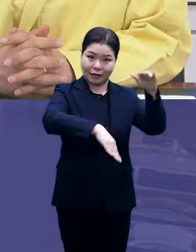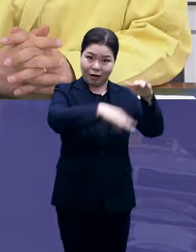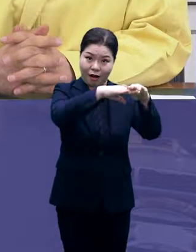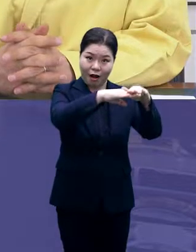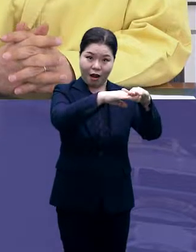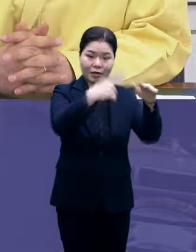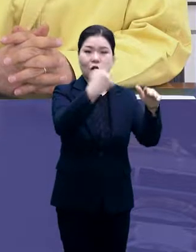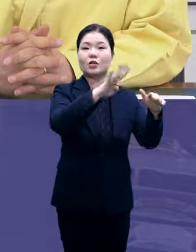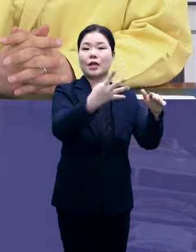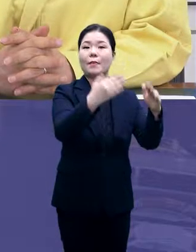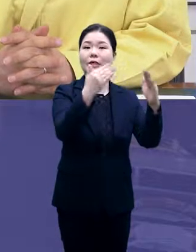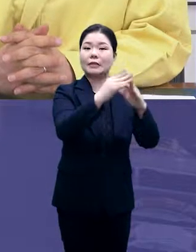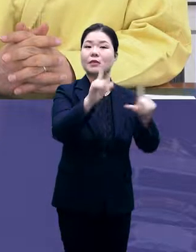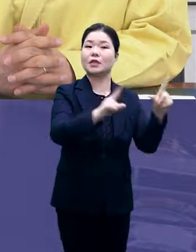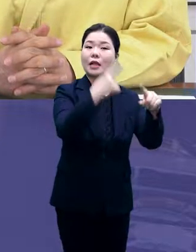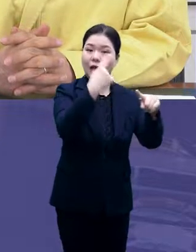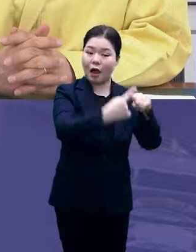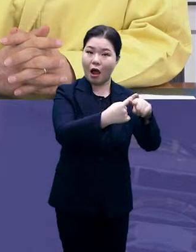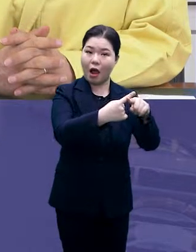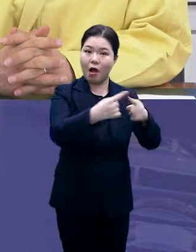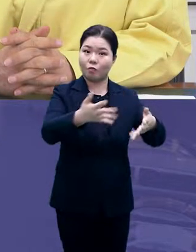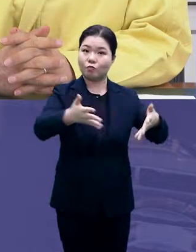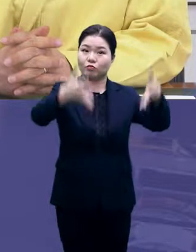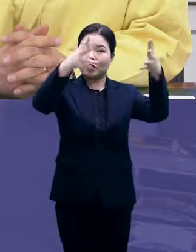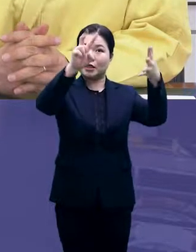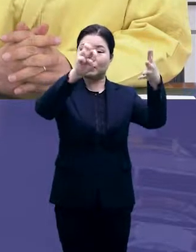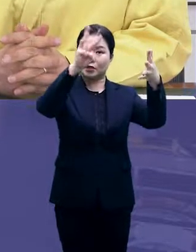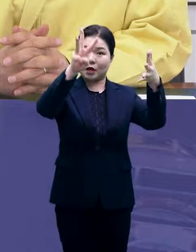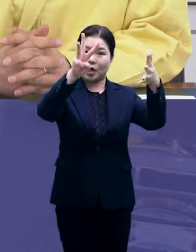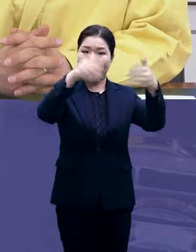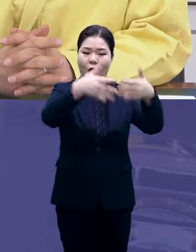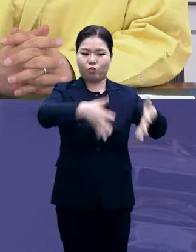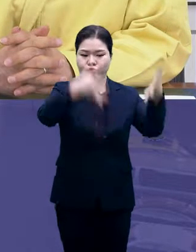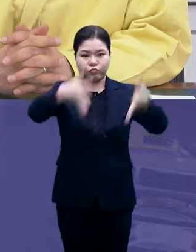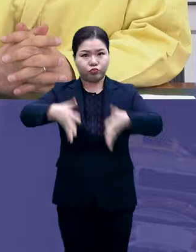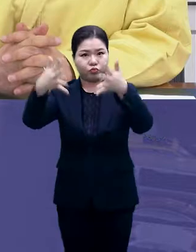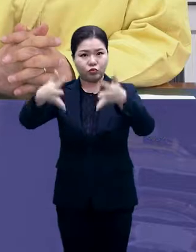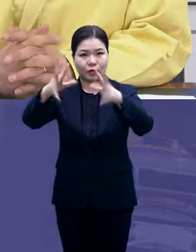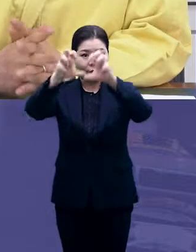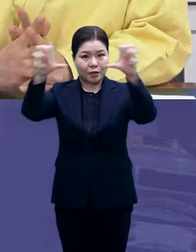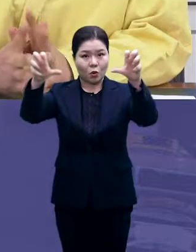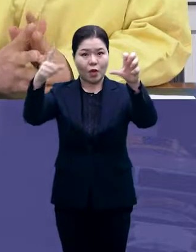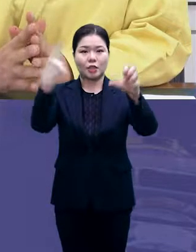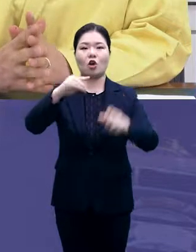5층 1,400세대가 23개 동 35층